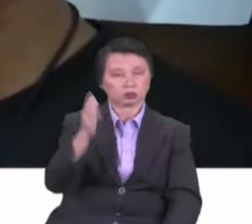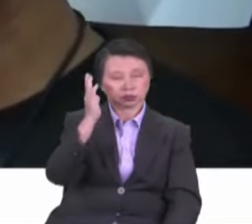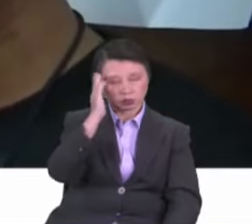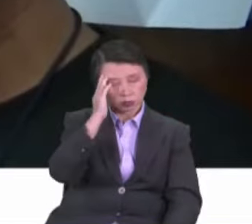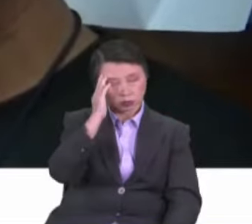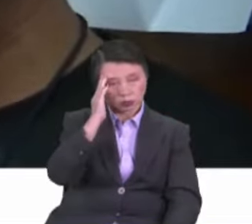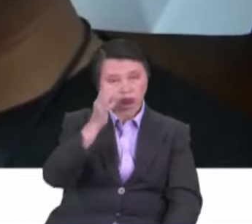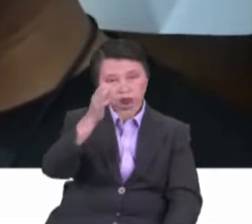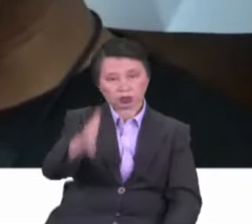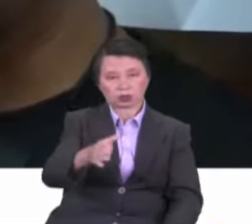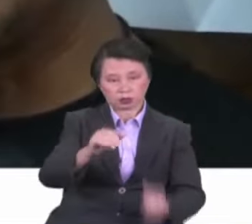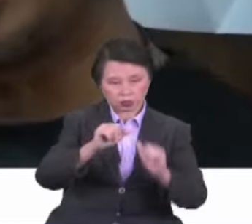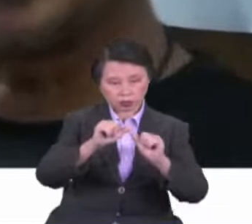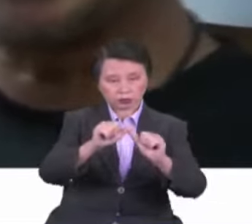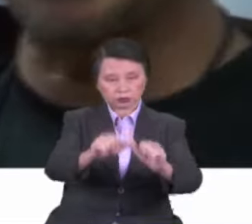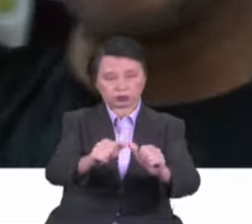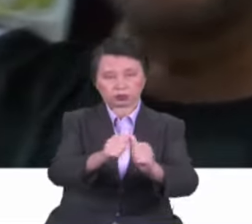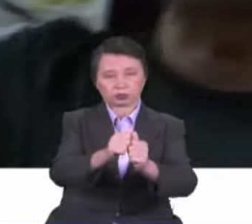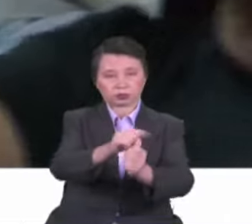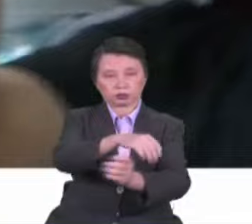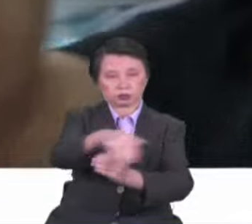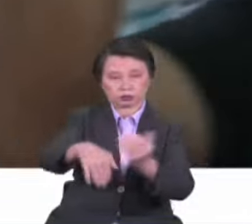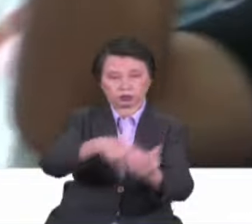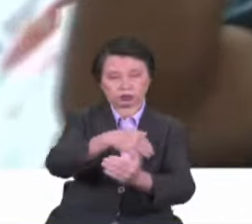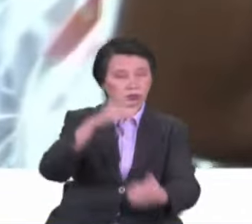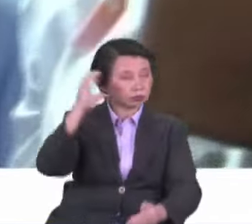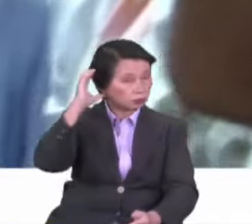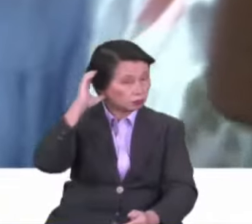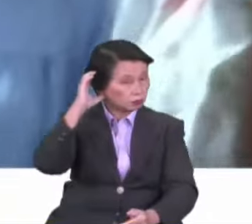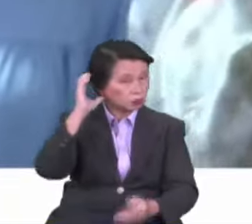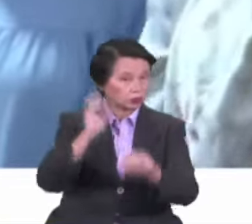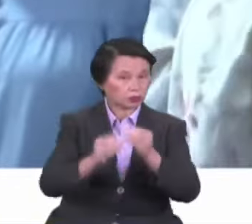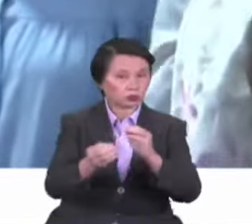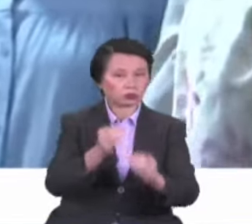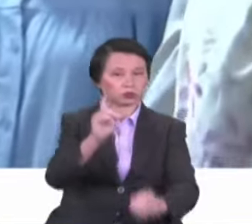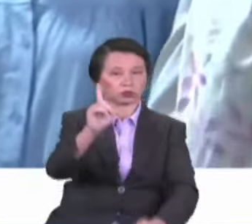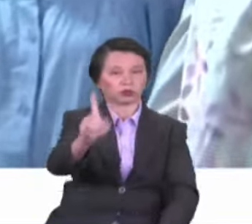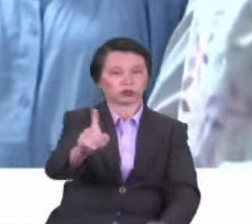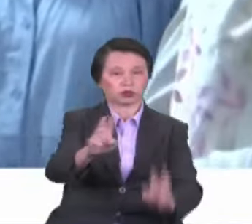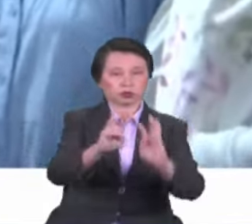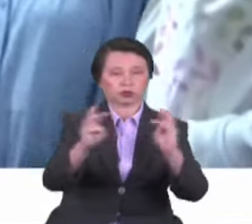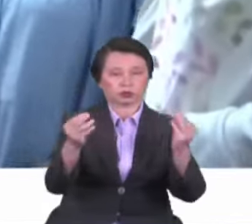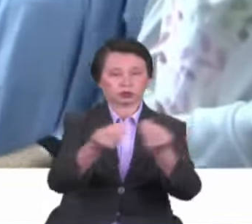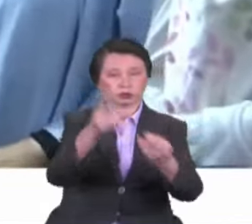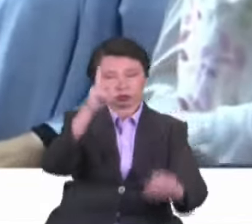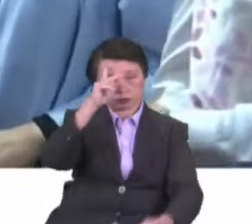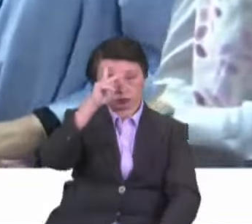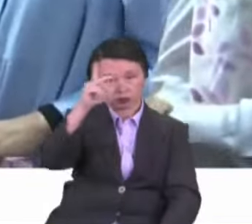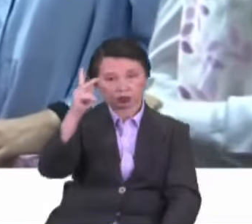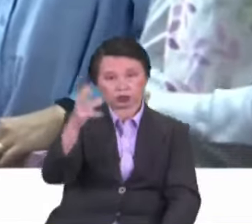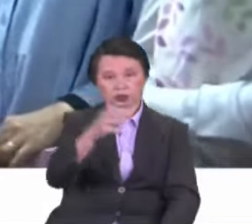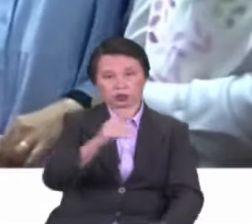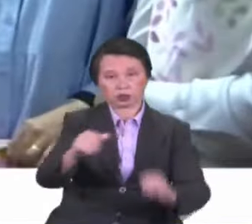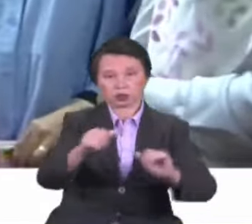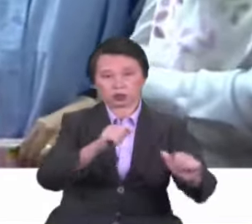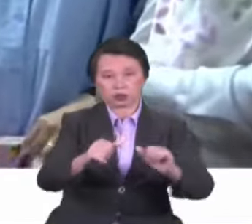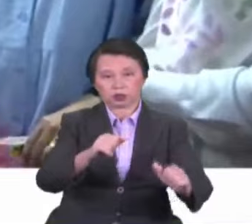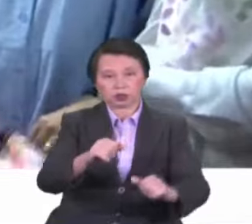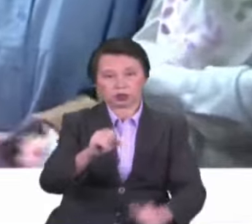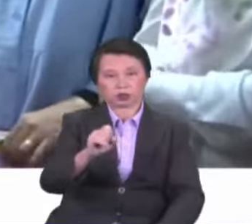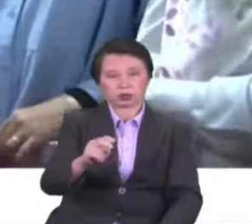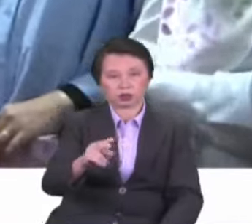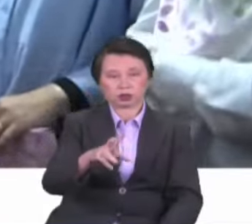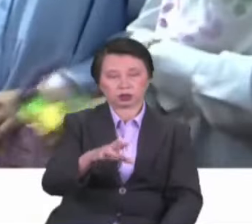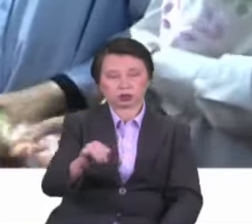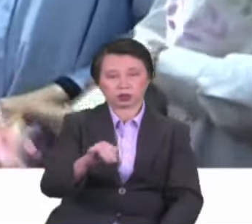juga akan diteruskan dengan menyantuni pendengar setia radio nombor 1 masyarakat di Kelantan dan penggiat seni di negeri